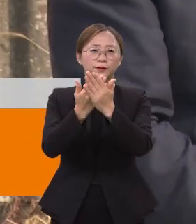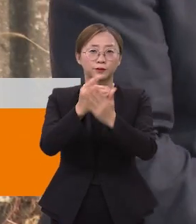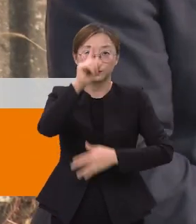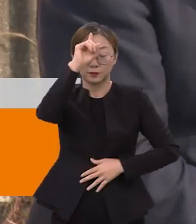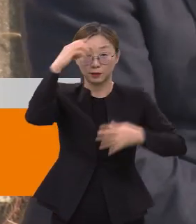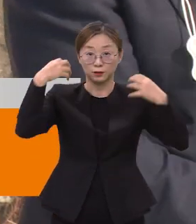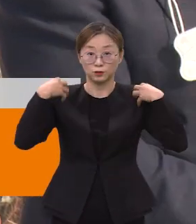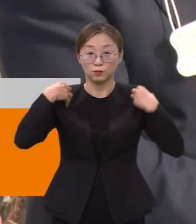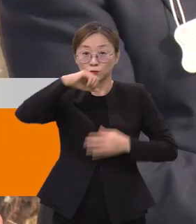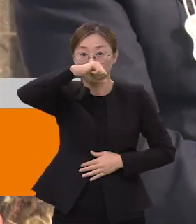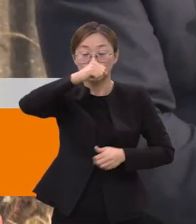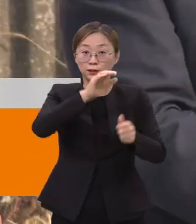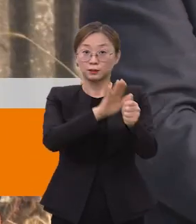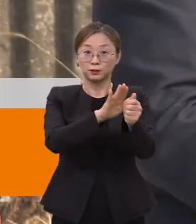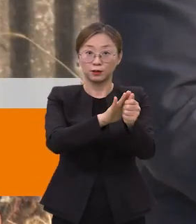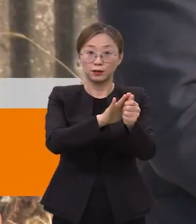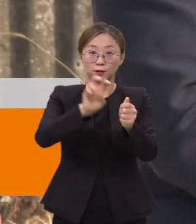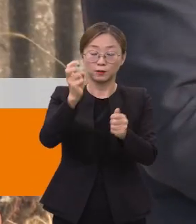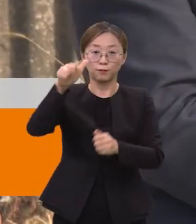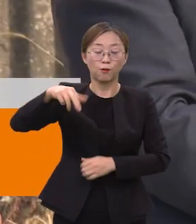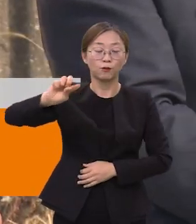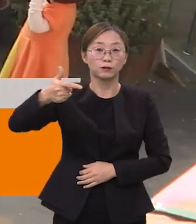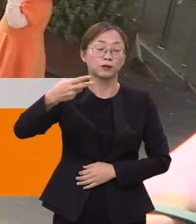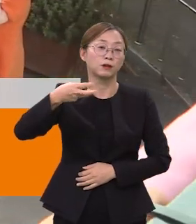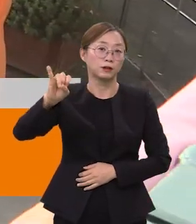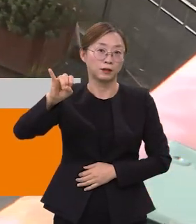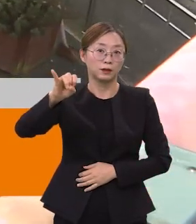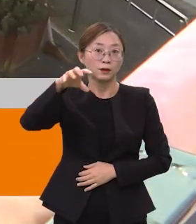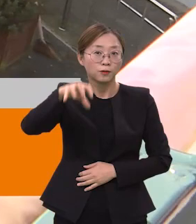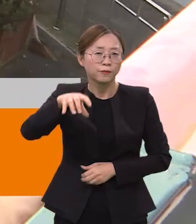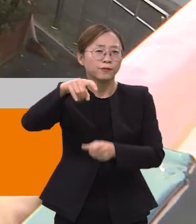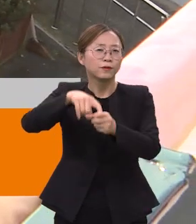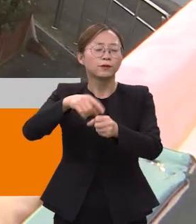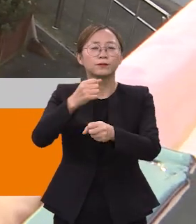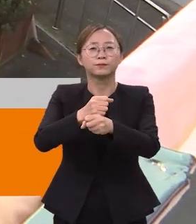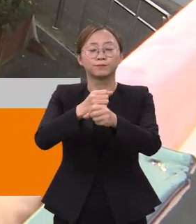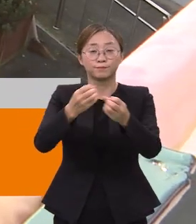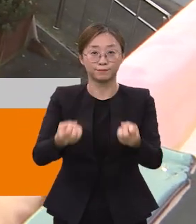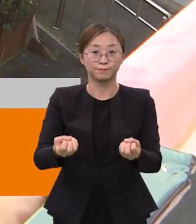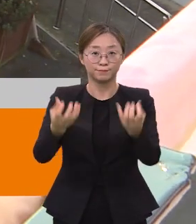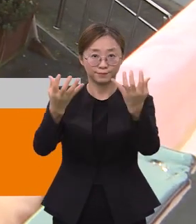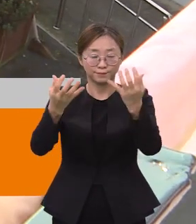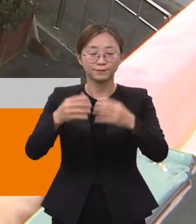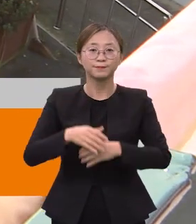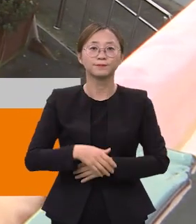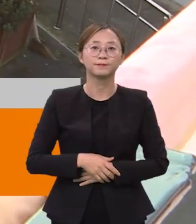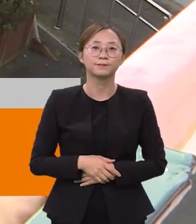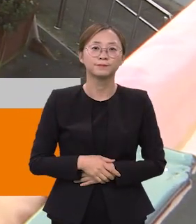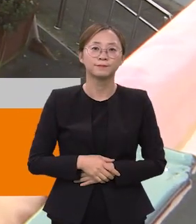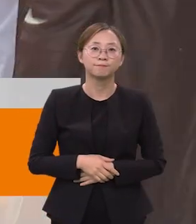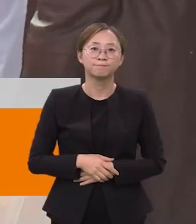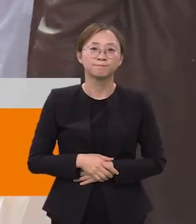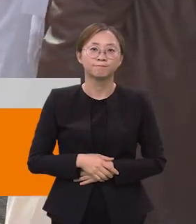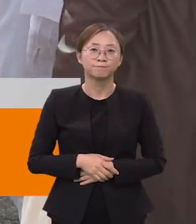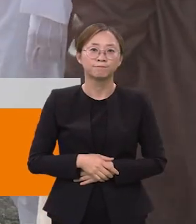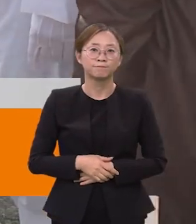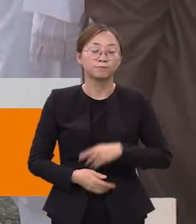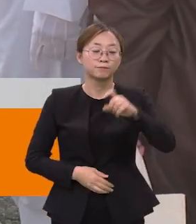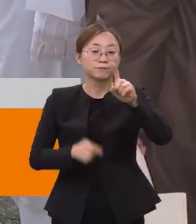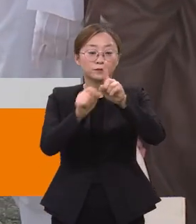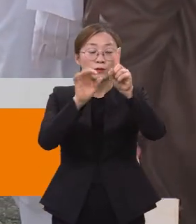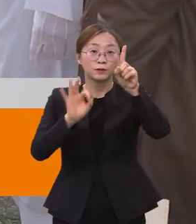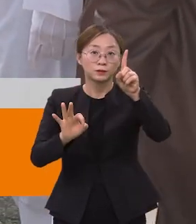위한 농촌축제 지원사업 공모에 선정된 우성면 목천리 떡매치기 축제가 열렸습니다. 지난